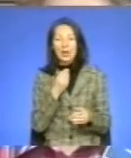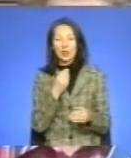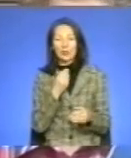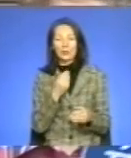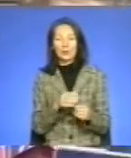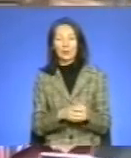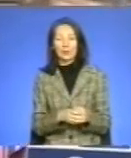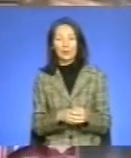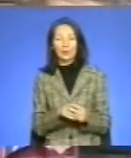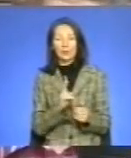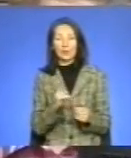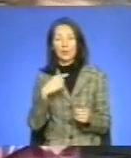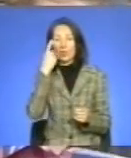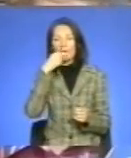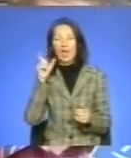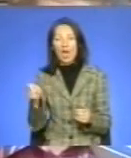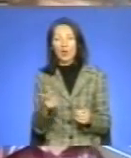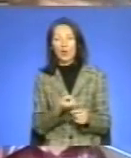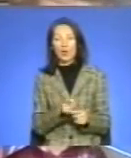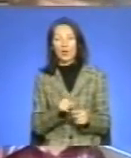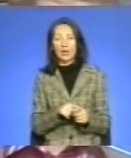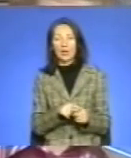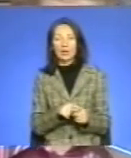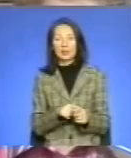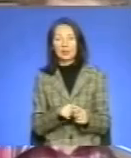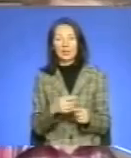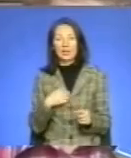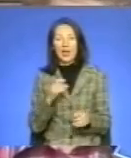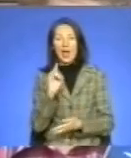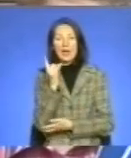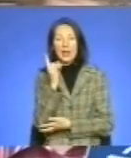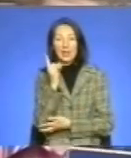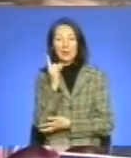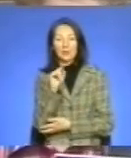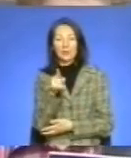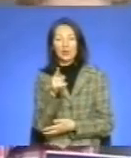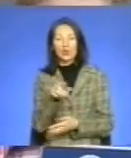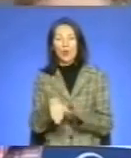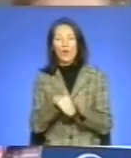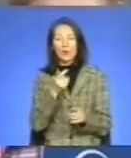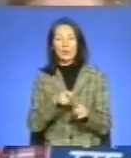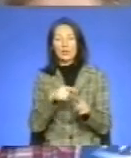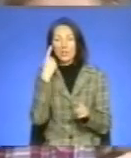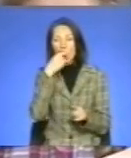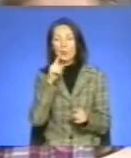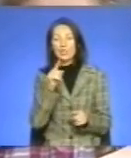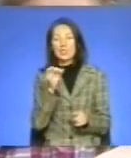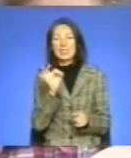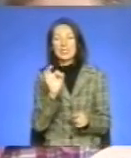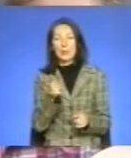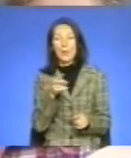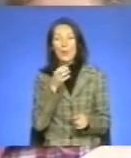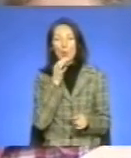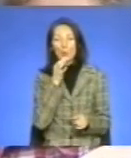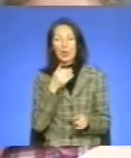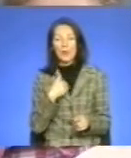дуже гарно. Який герой, який образ тобі? Я лялька. А чому обрала цей образ і чим він тобі подобається? Ну, мені